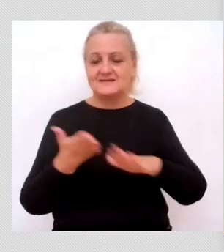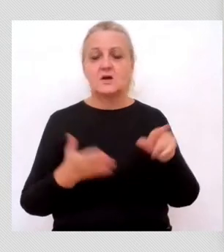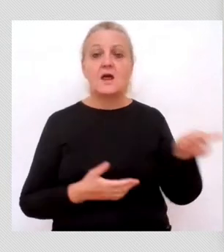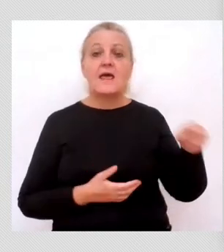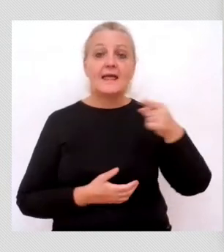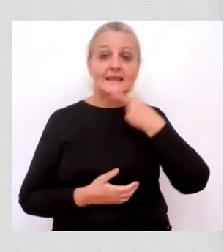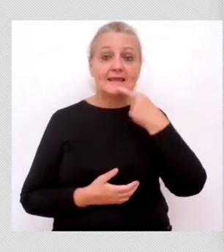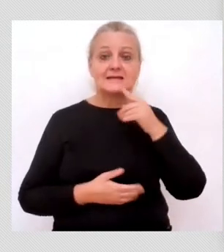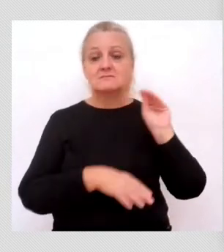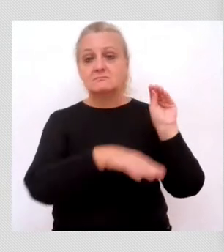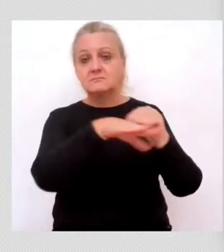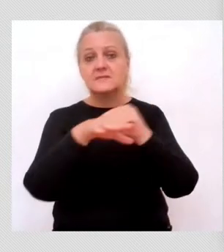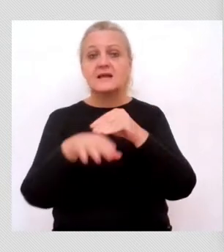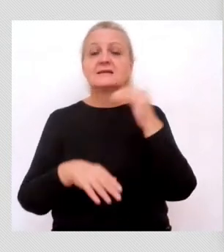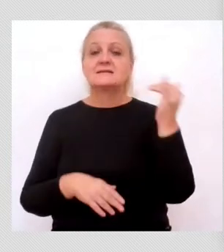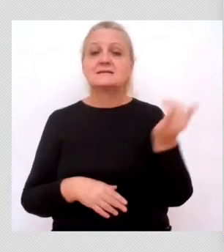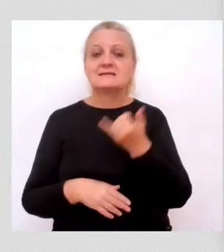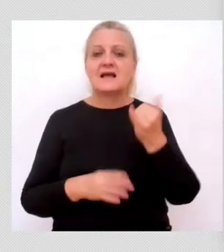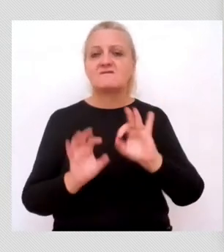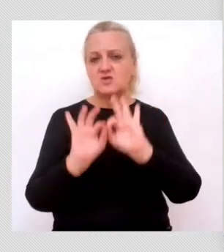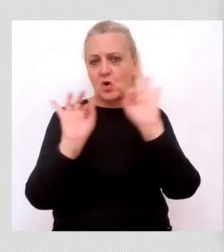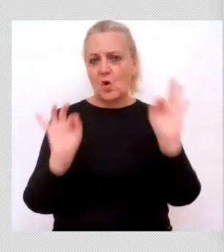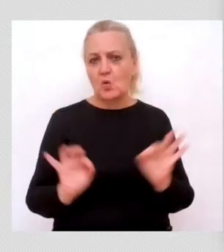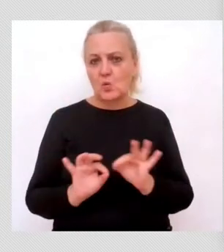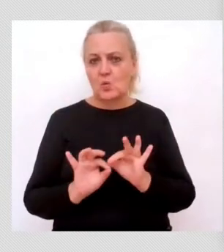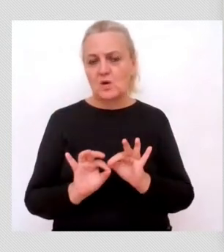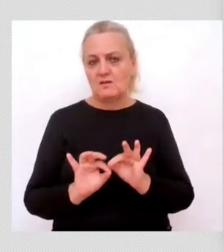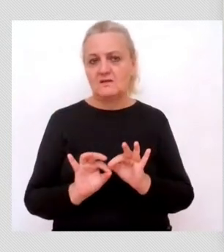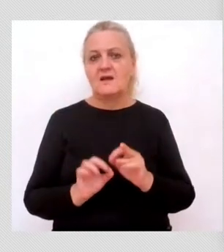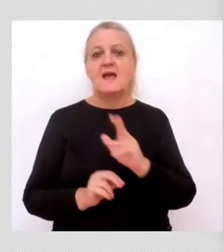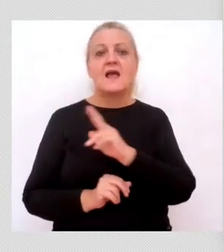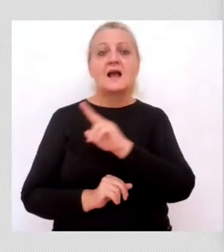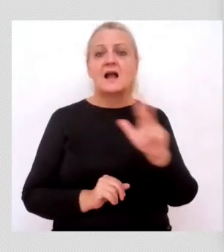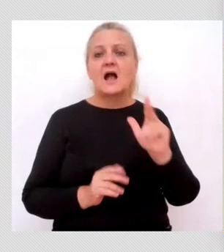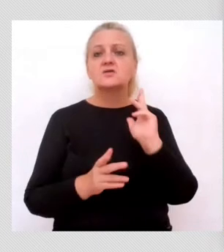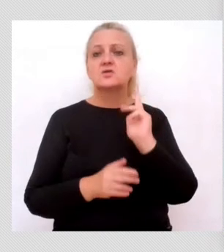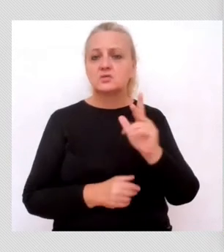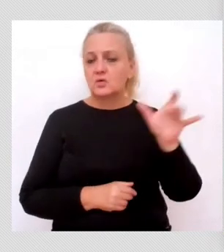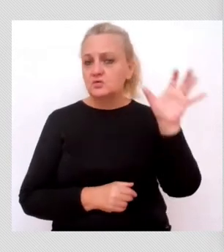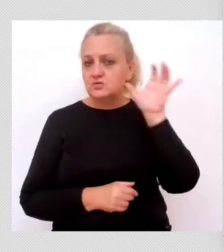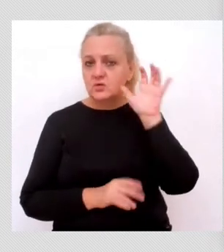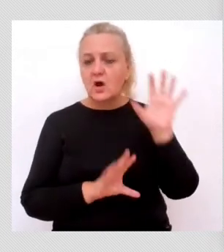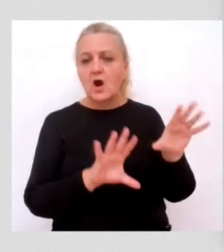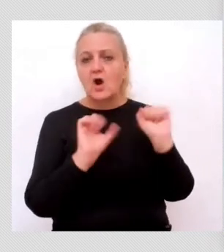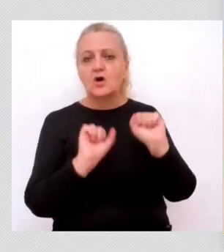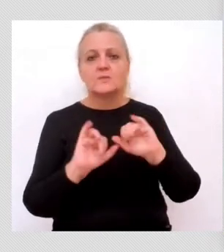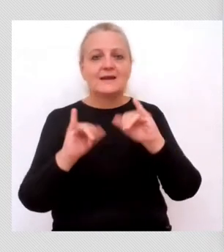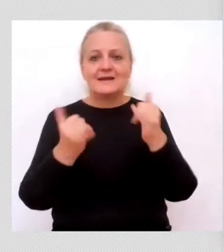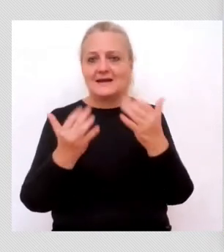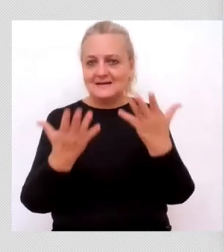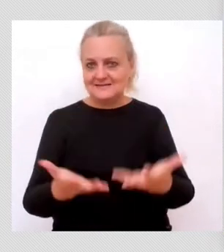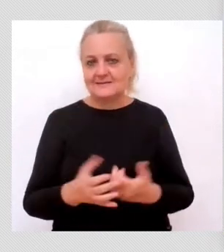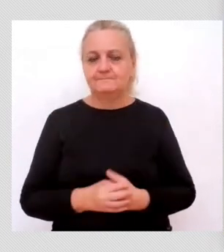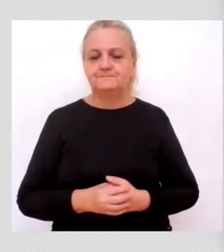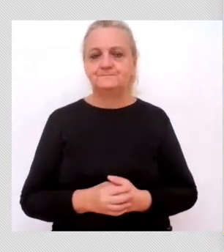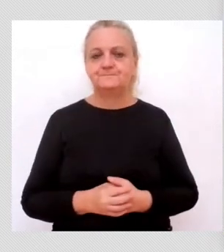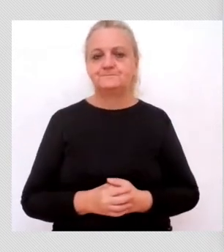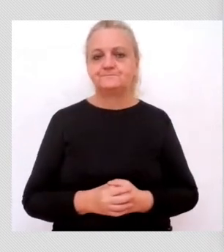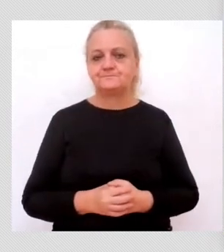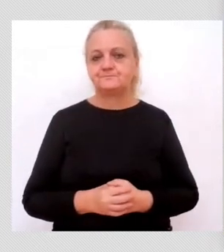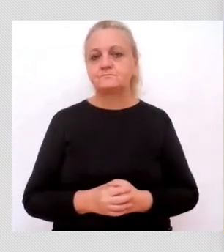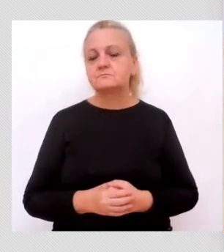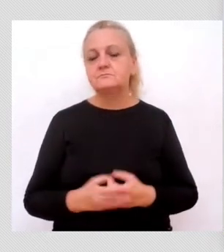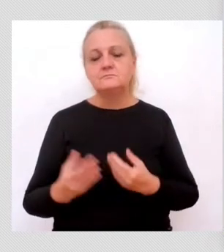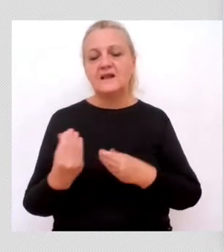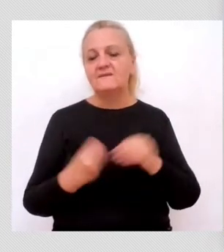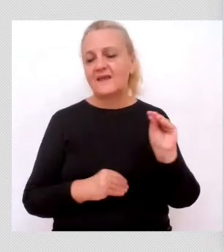typu apeli jest zawsze tak ogólny, że każdy, kto go słyszy, odbiera go tak, jak chce. I w